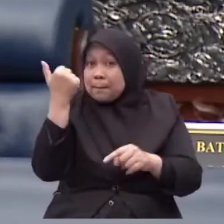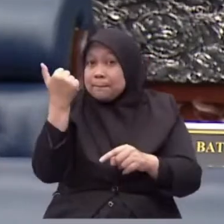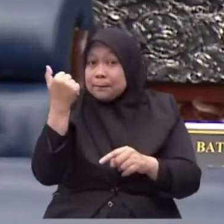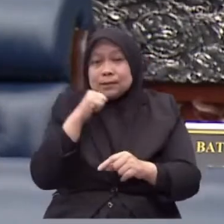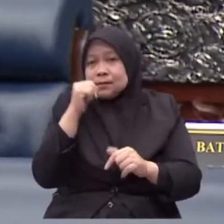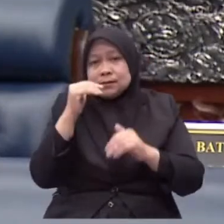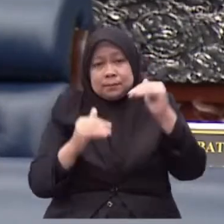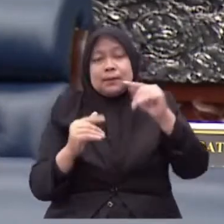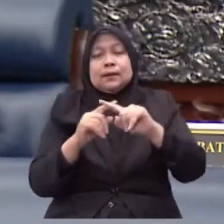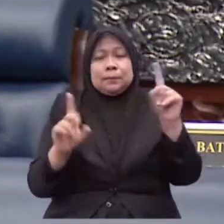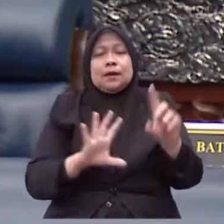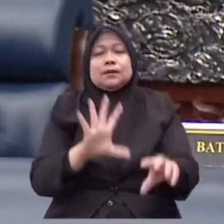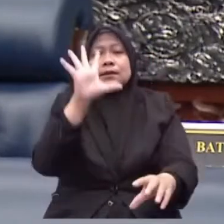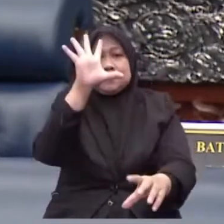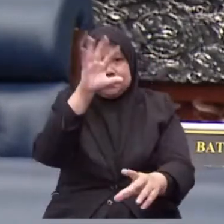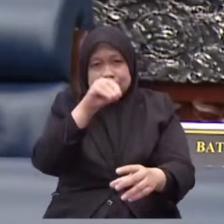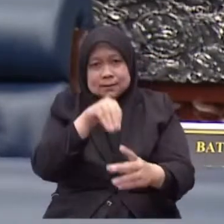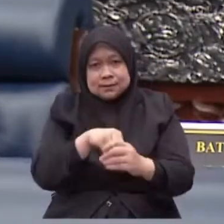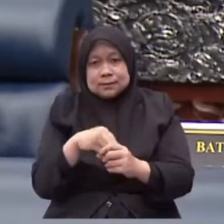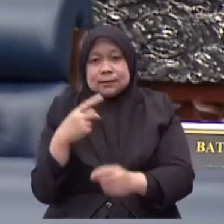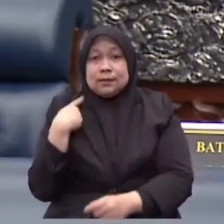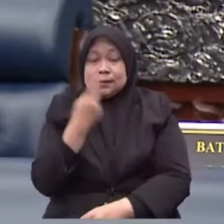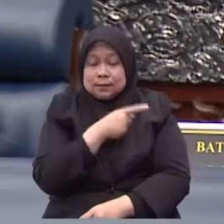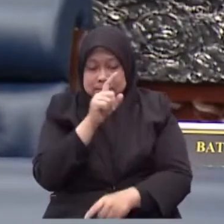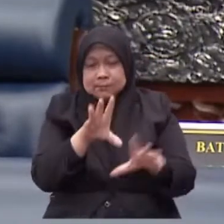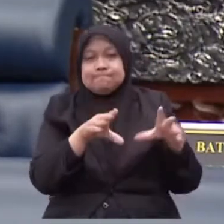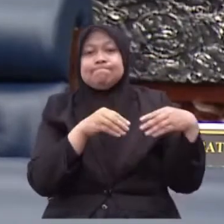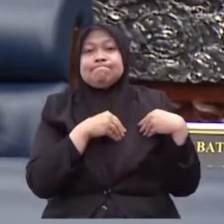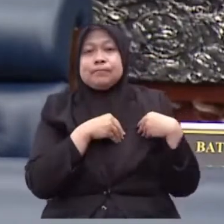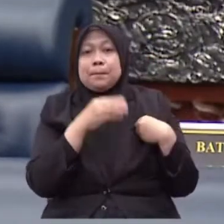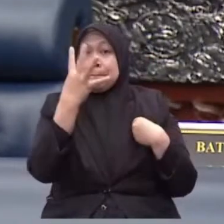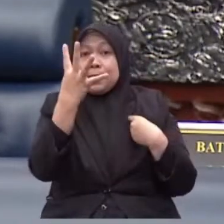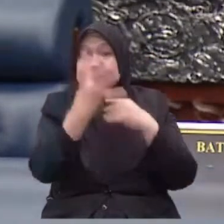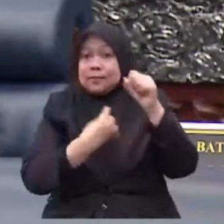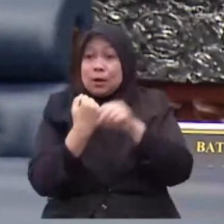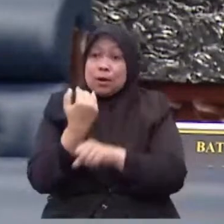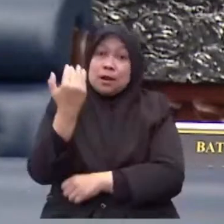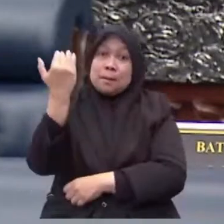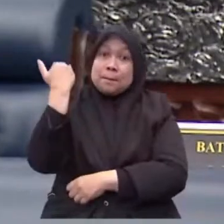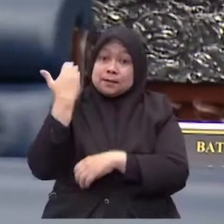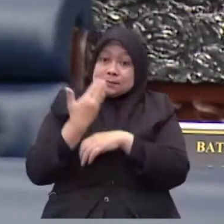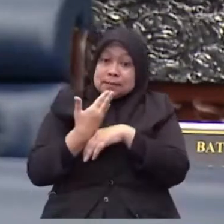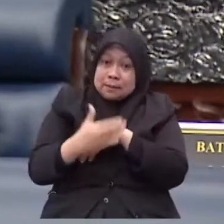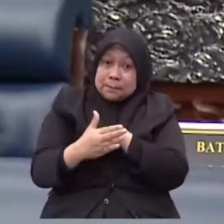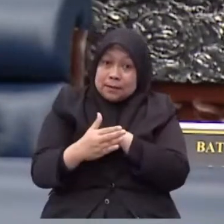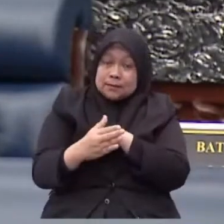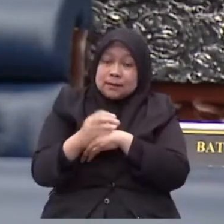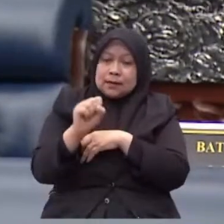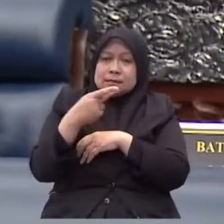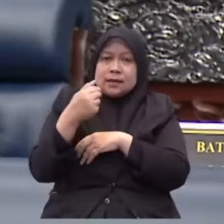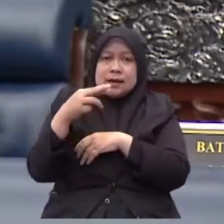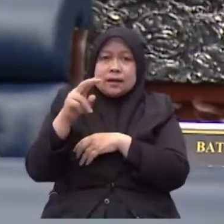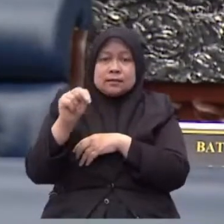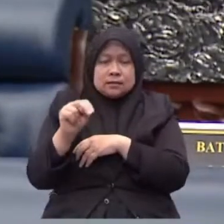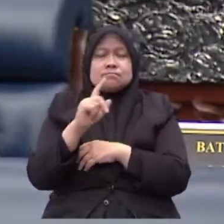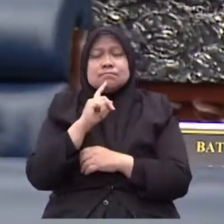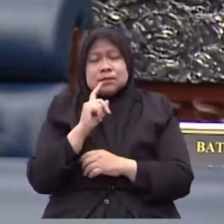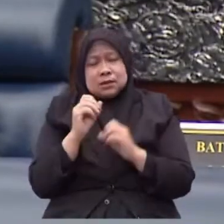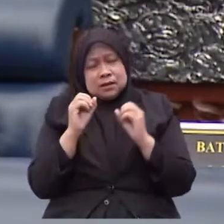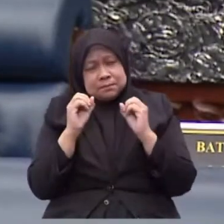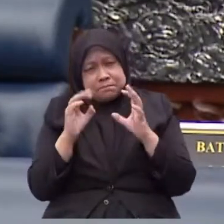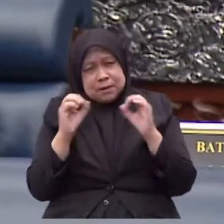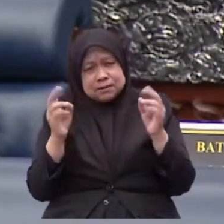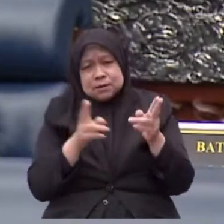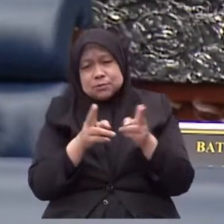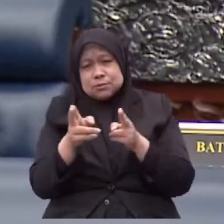ketidakstabilan politik tetapi kita mesti memperingakui dalam 4 tahun yang lepas selepas langkah syarotan memang ada